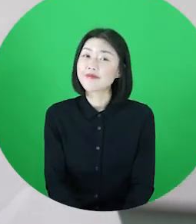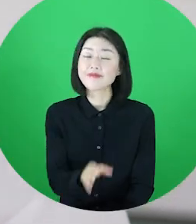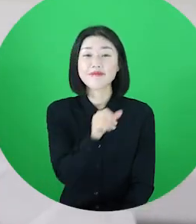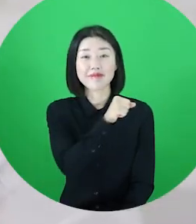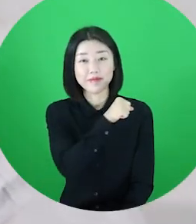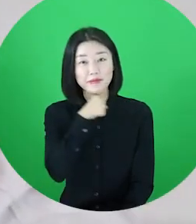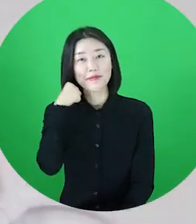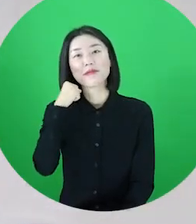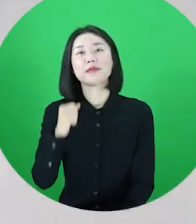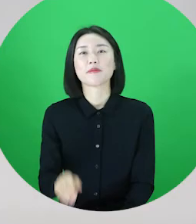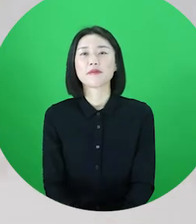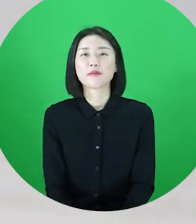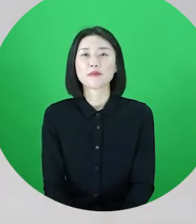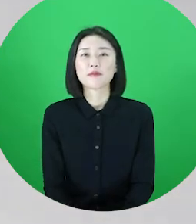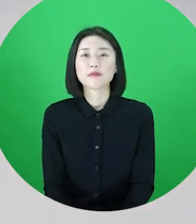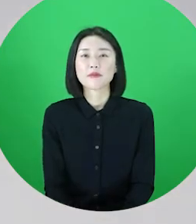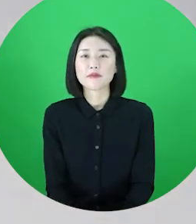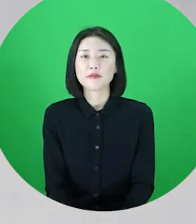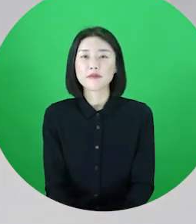아주 맛있어요.